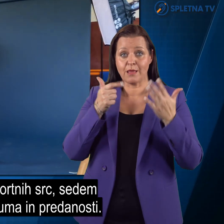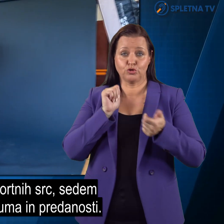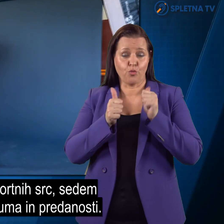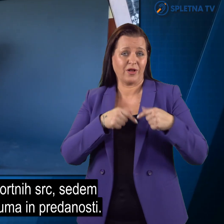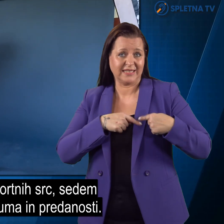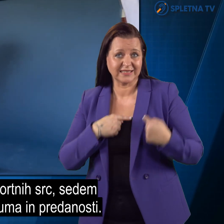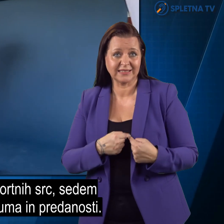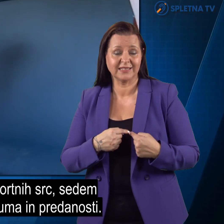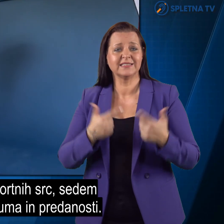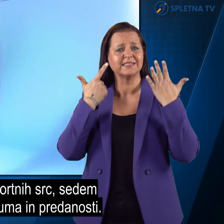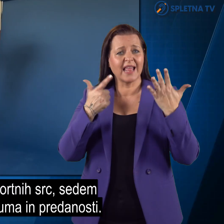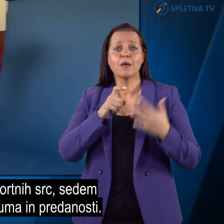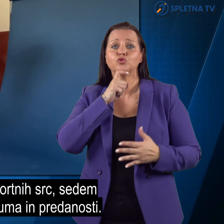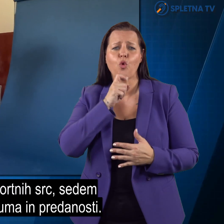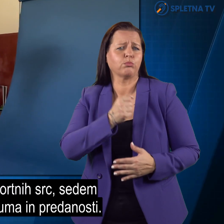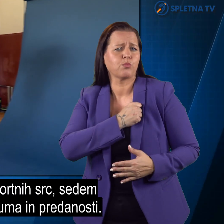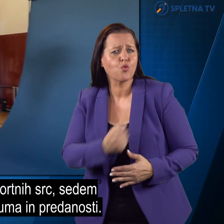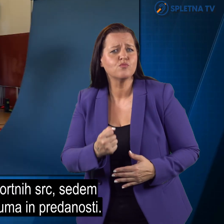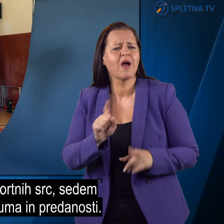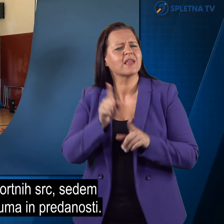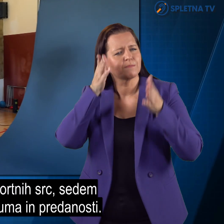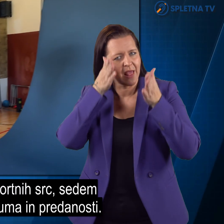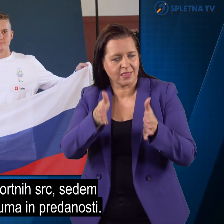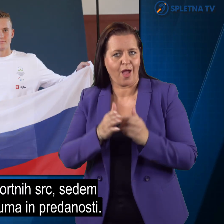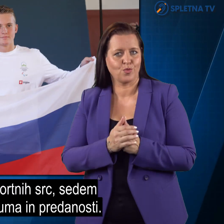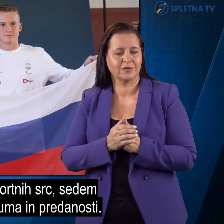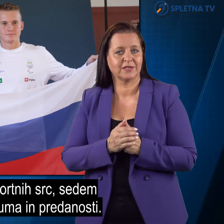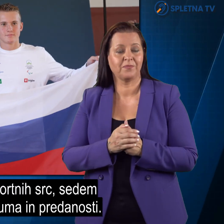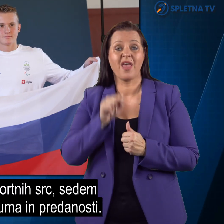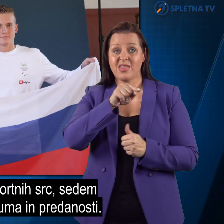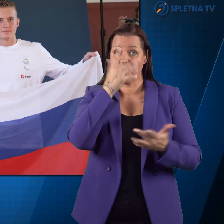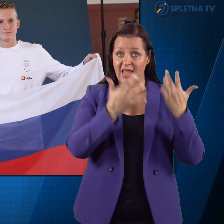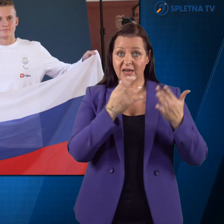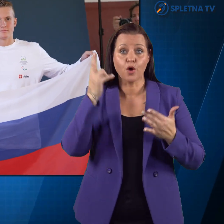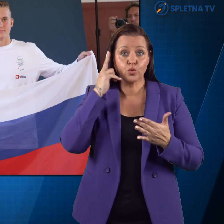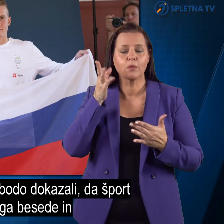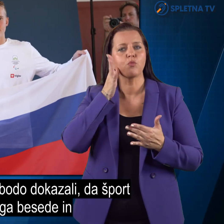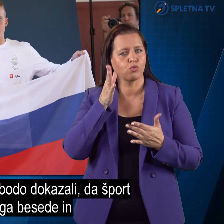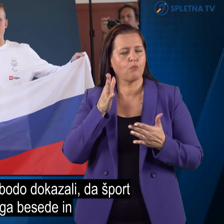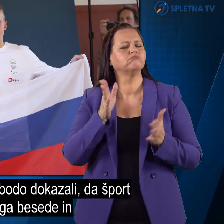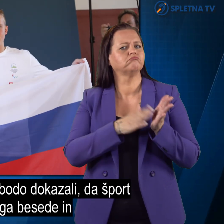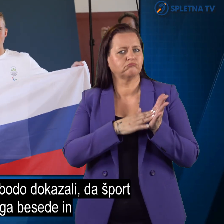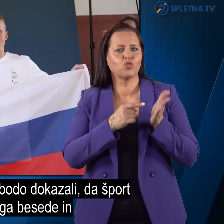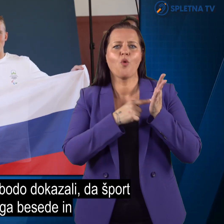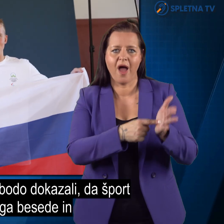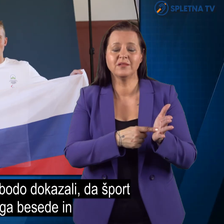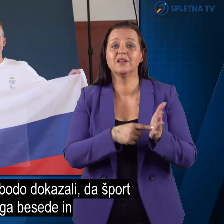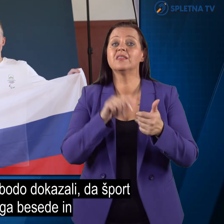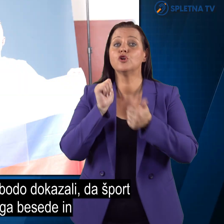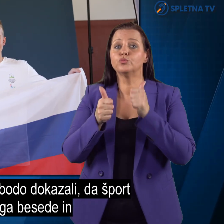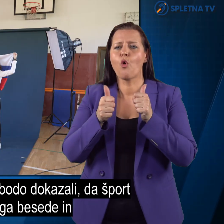7 športnih src, 7 zgodb poguma in predanosti. Na igrah gluhih